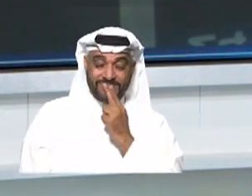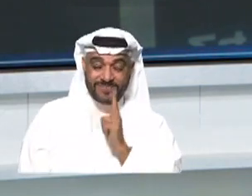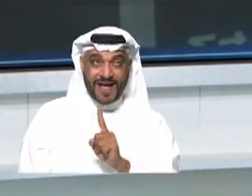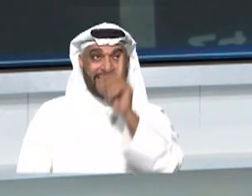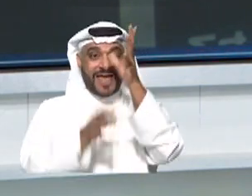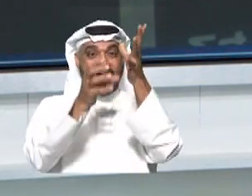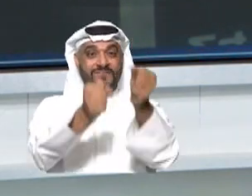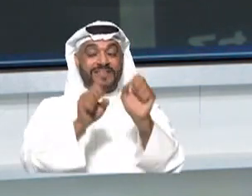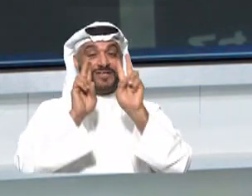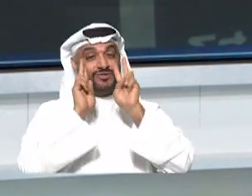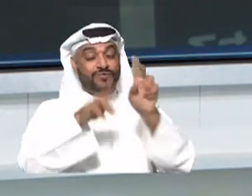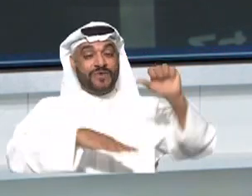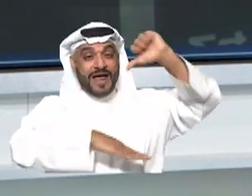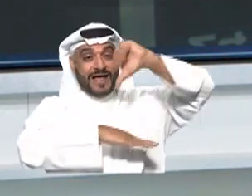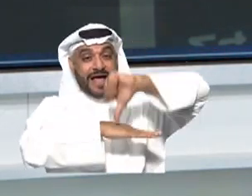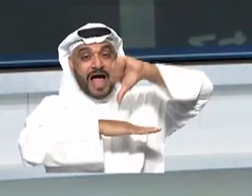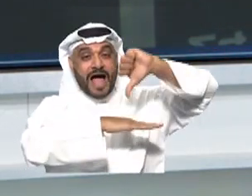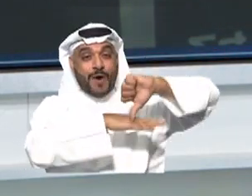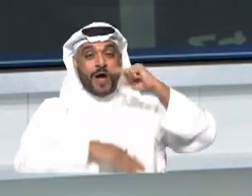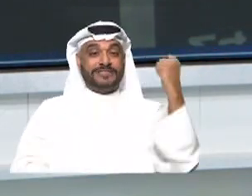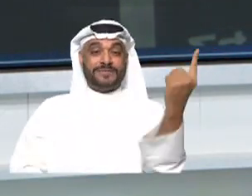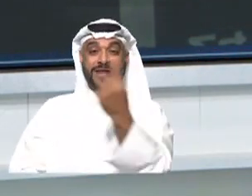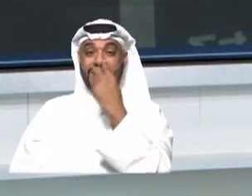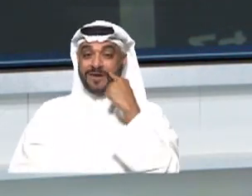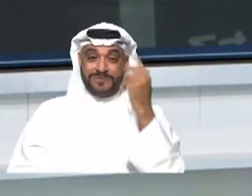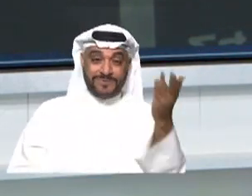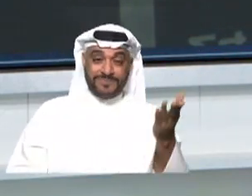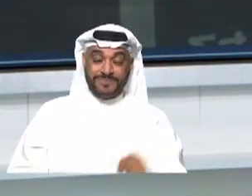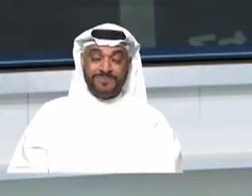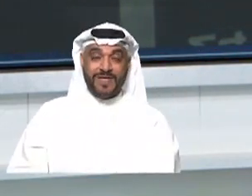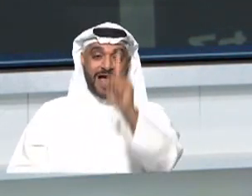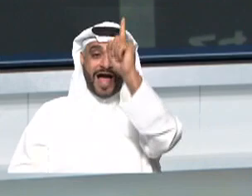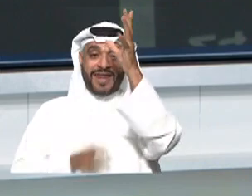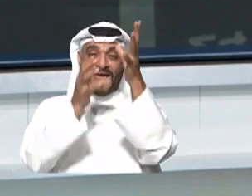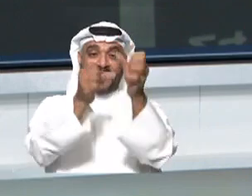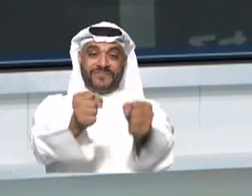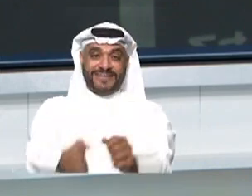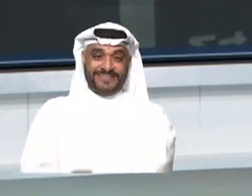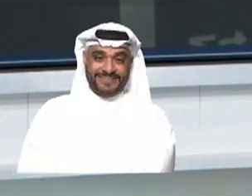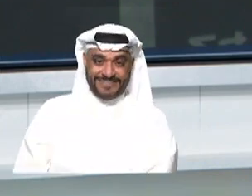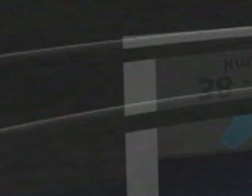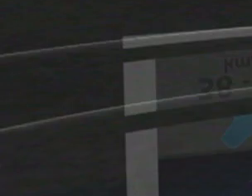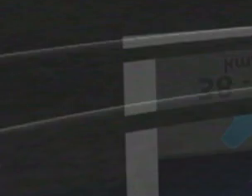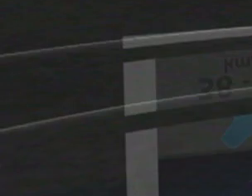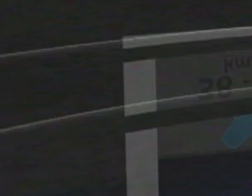هنا تنتهي نشرتنا الجوية شكرا على حسن المتابعة والآن ننتقل للزملاء في الاستديو.